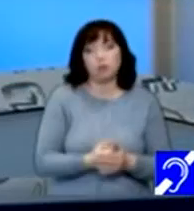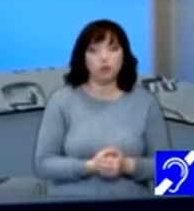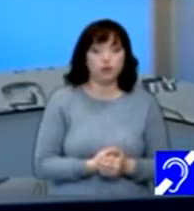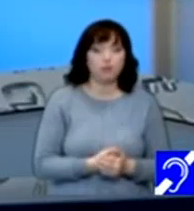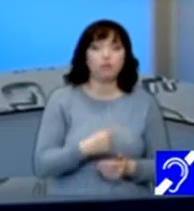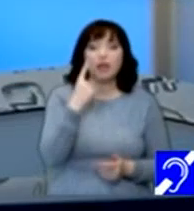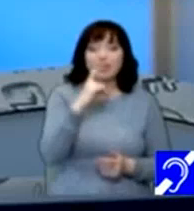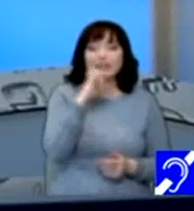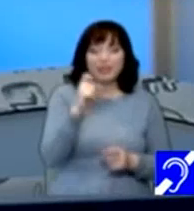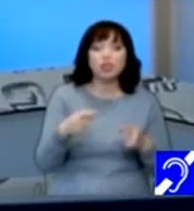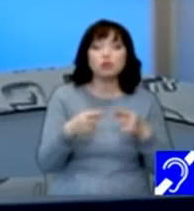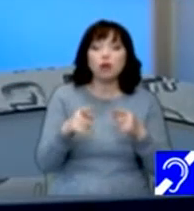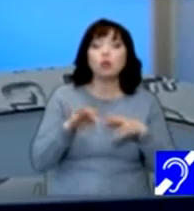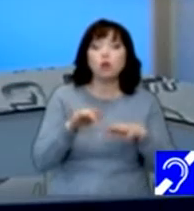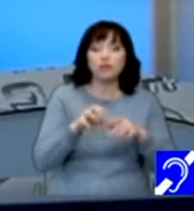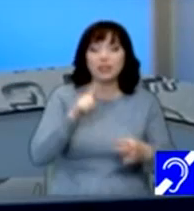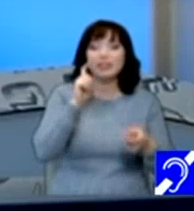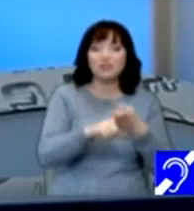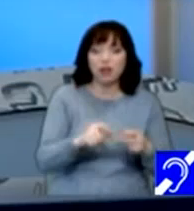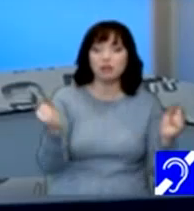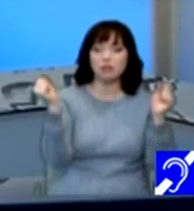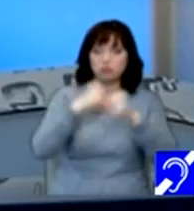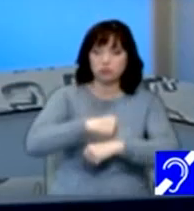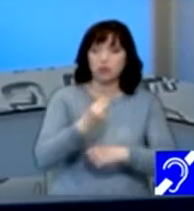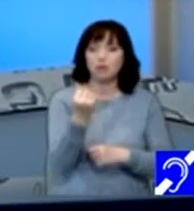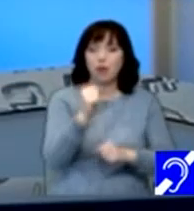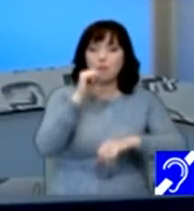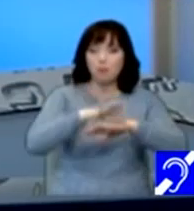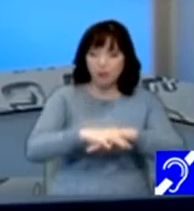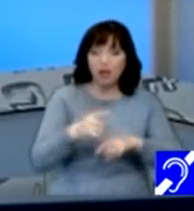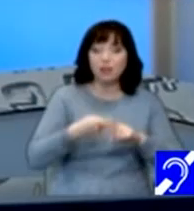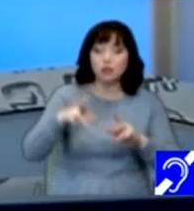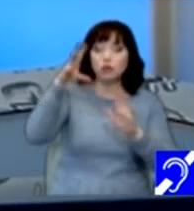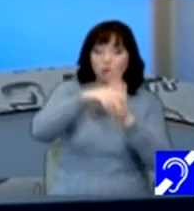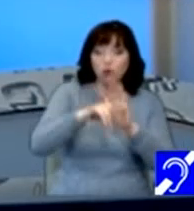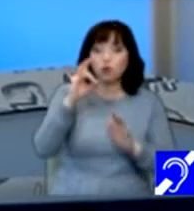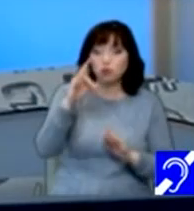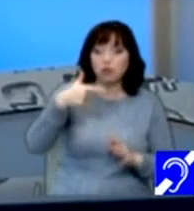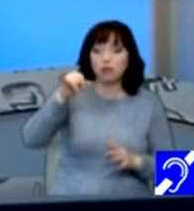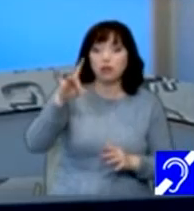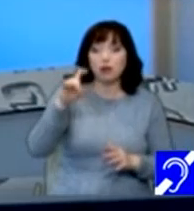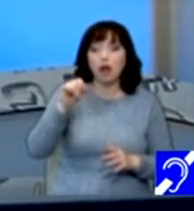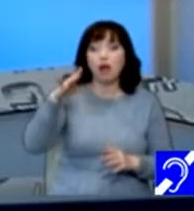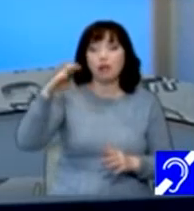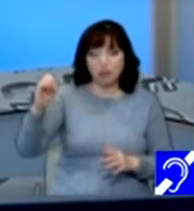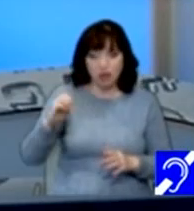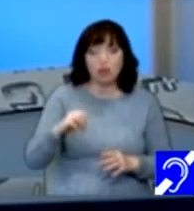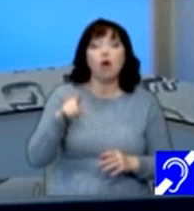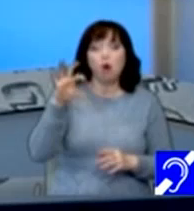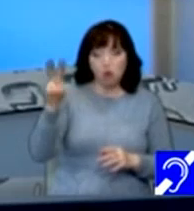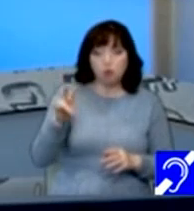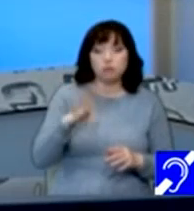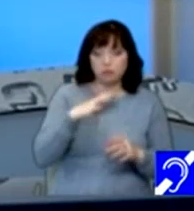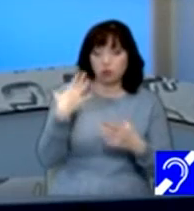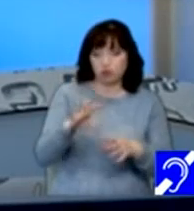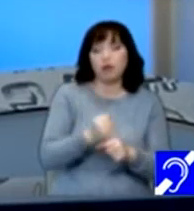Unul dintre dosarele penale legate de frauda bancară în care este vizat Ruslan Grate, fostul administrator special al Unibank, a fost